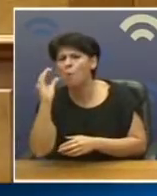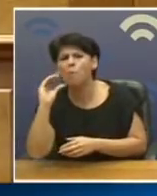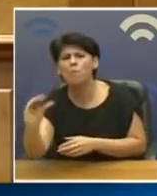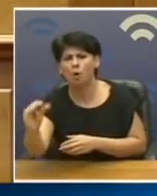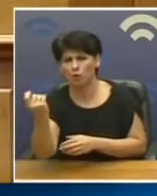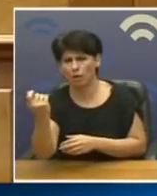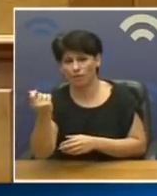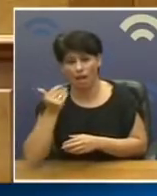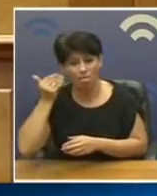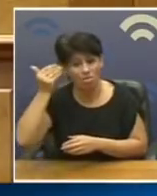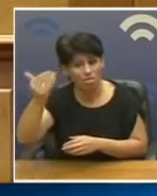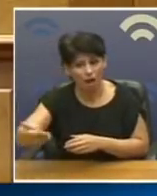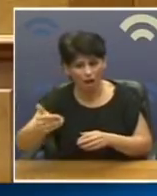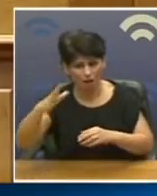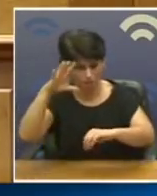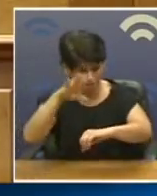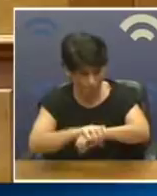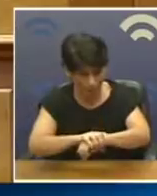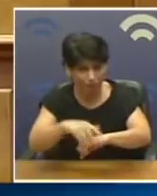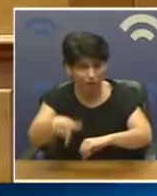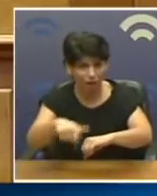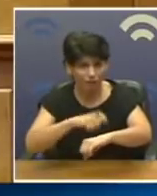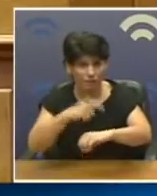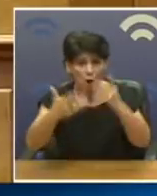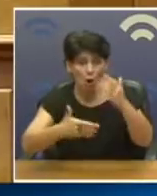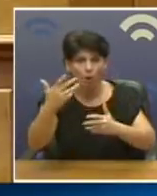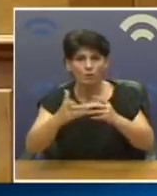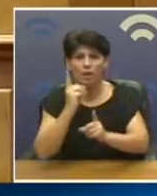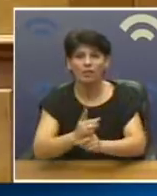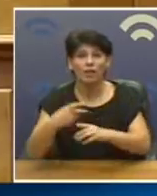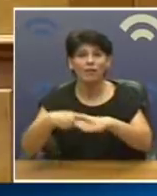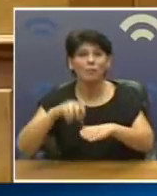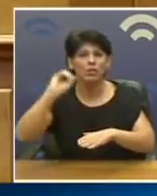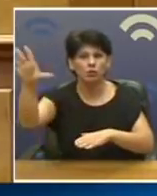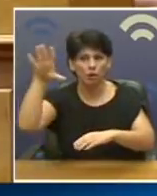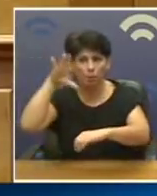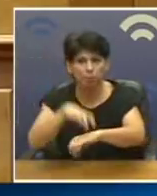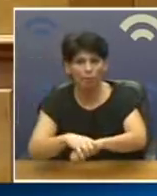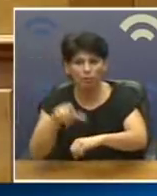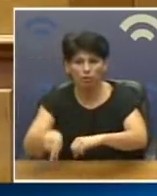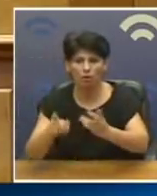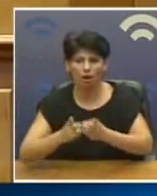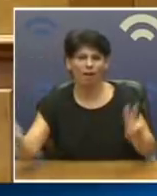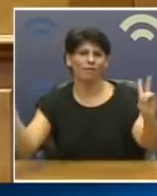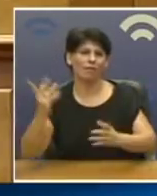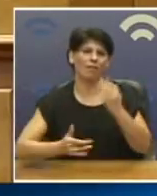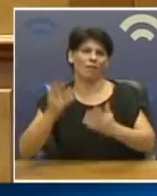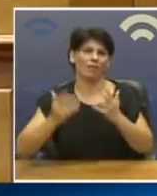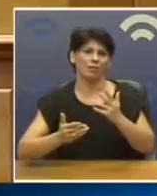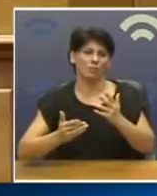θα αποδεσμευτούν σε λογαριασμούς, ιδίως σε τράπεζες του εξωτερικού. Αλλά ακόμη και αν το κάνετε από